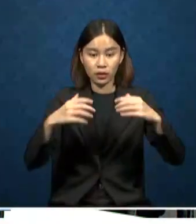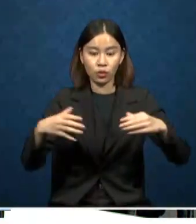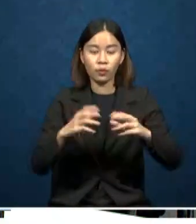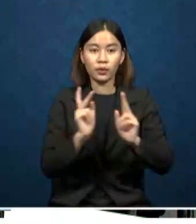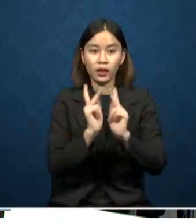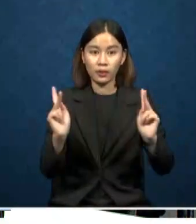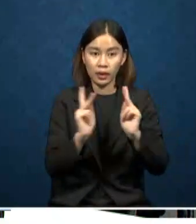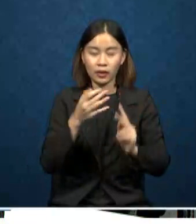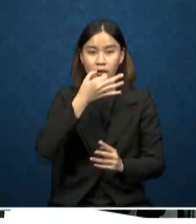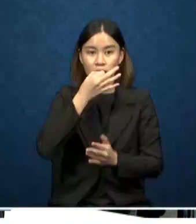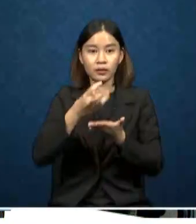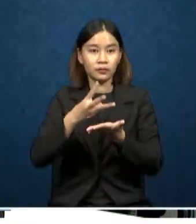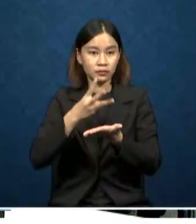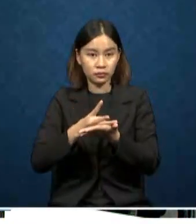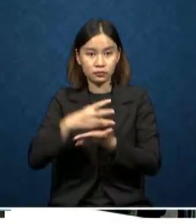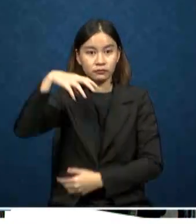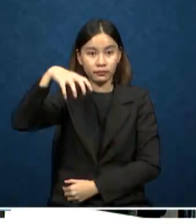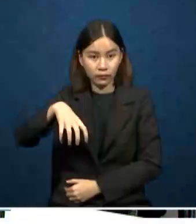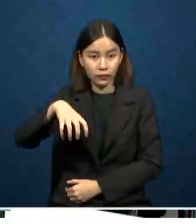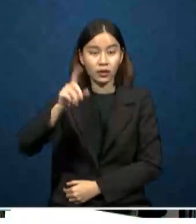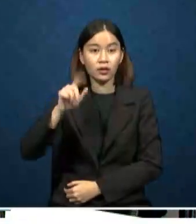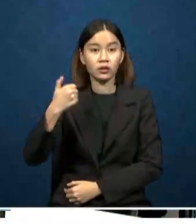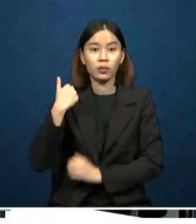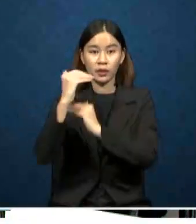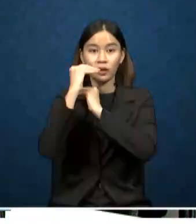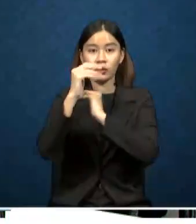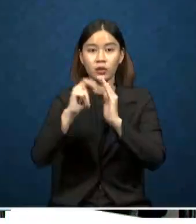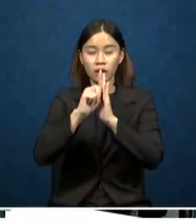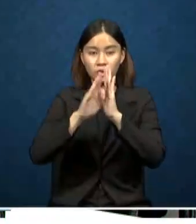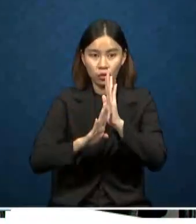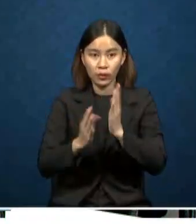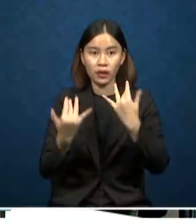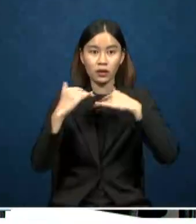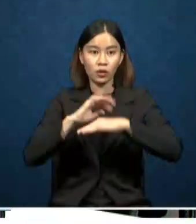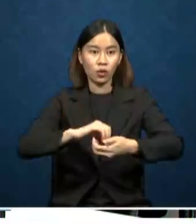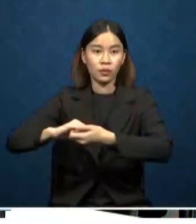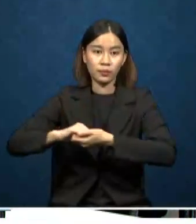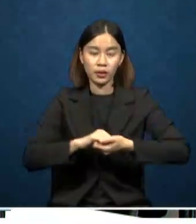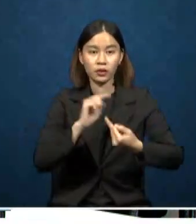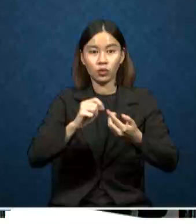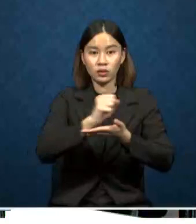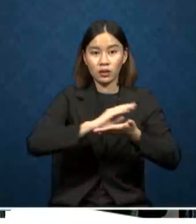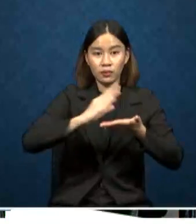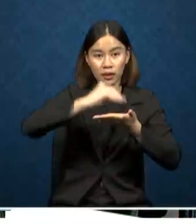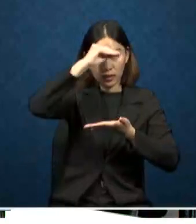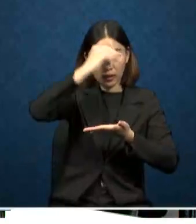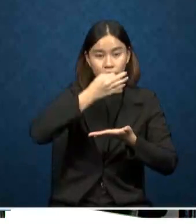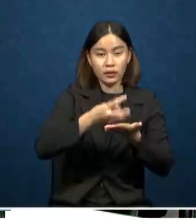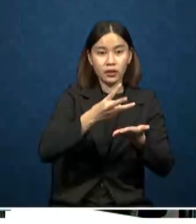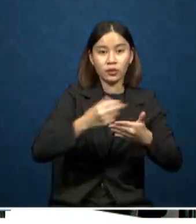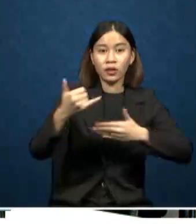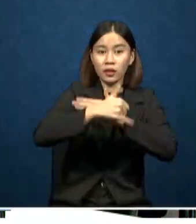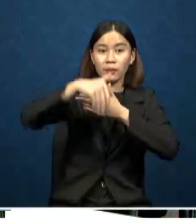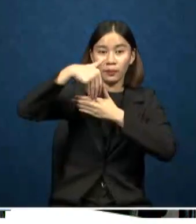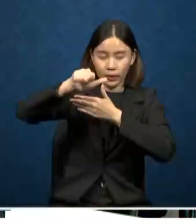กรรมการอาชีวศึกษาเนี่ยค่ะต้องกำหนดนโยบายความร่วมมือทั้งสถาบันการอาชีวศึกษาในต่าง